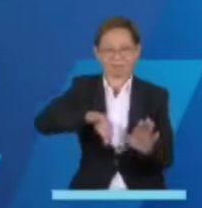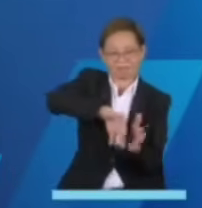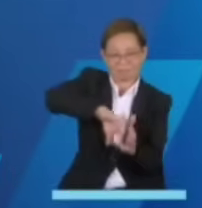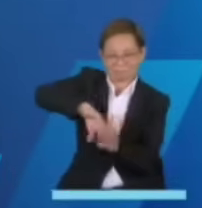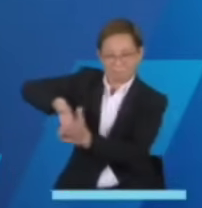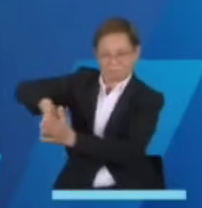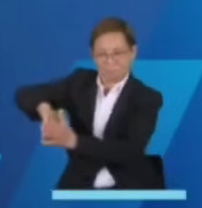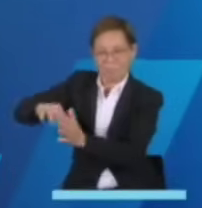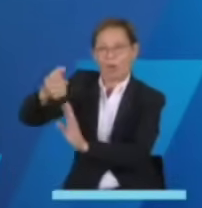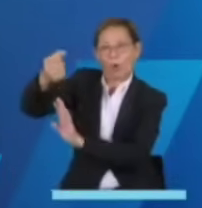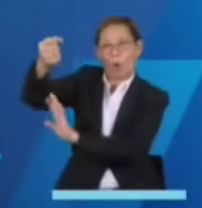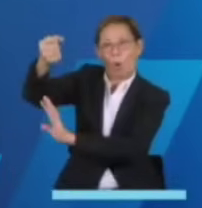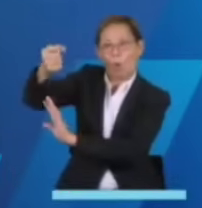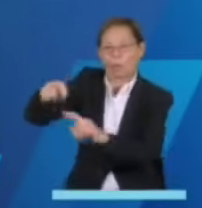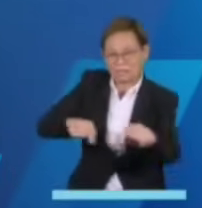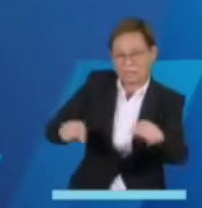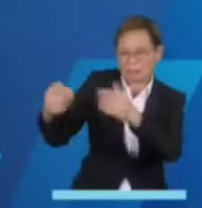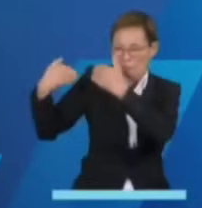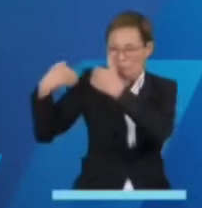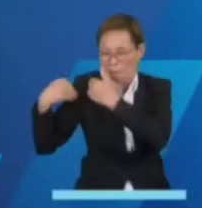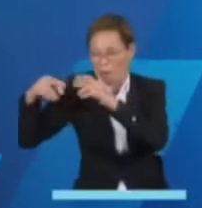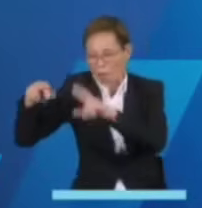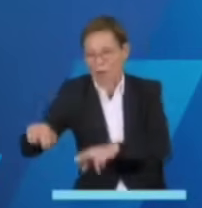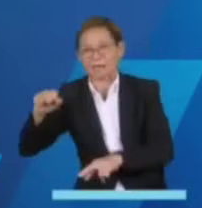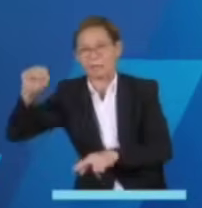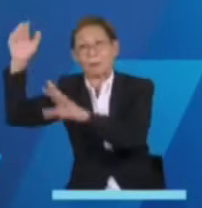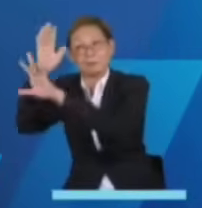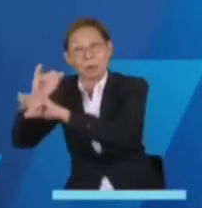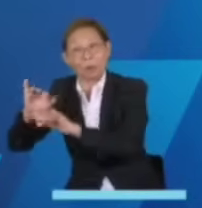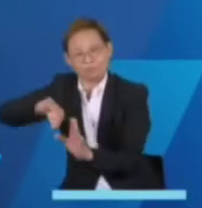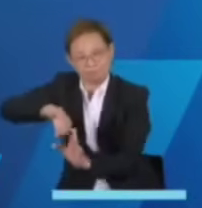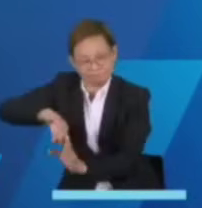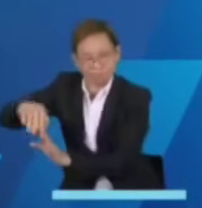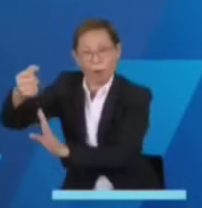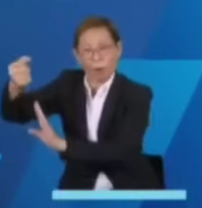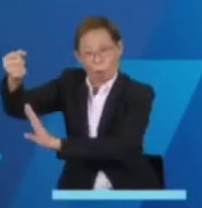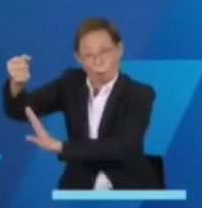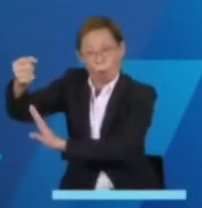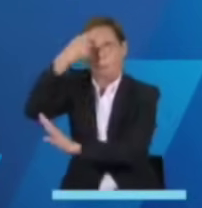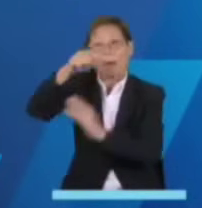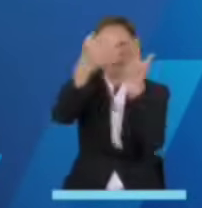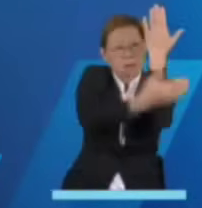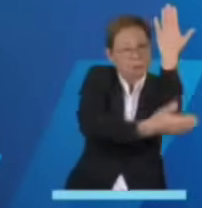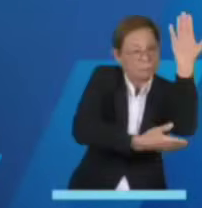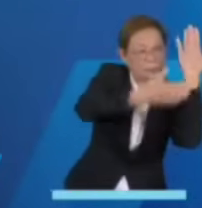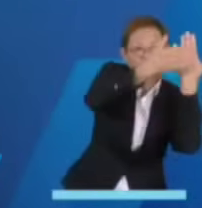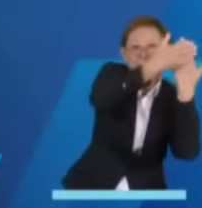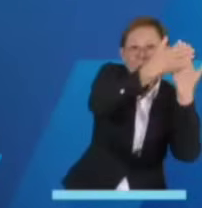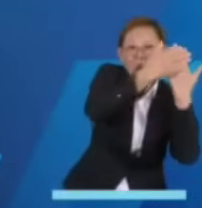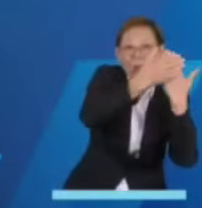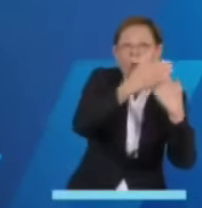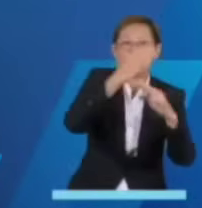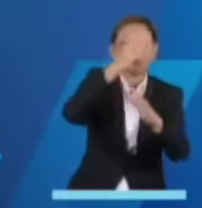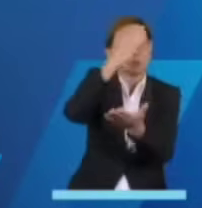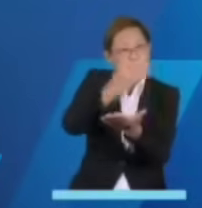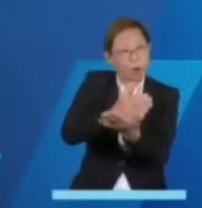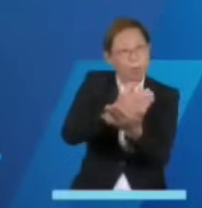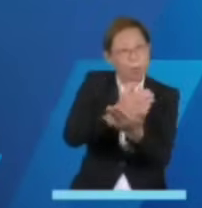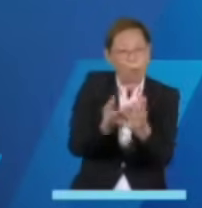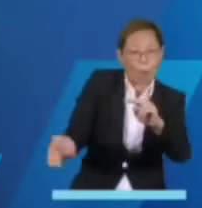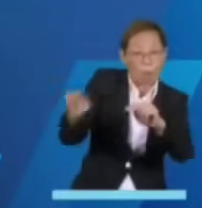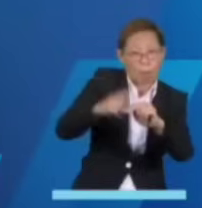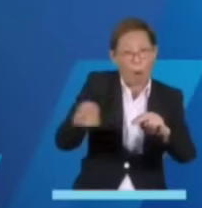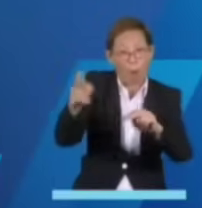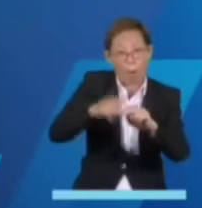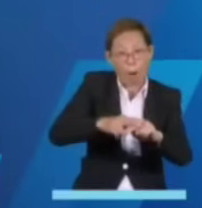menangguhkan sebarang tindakan kerana akan membebankan rakyat terbanyak. Tapi bagi Semenanjung, bagi membendung kenaikan mendadak